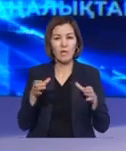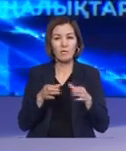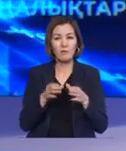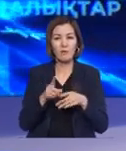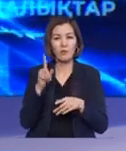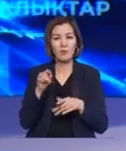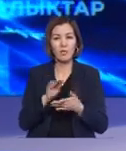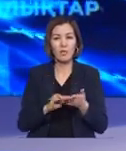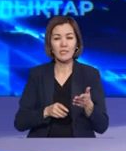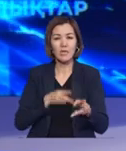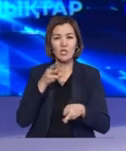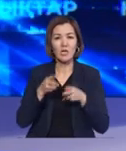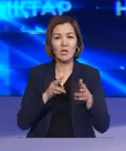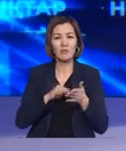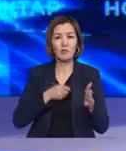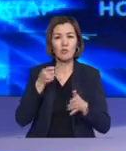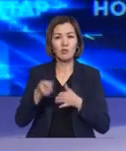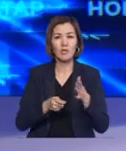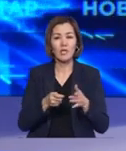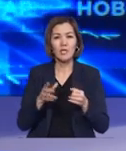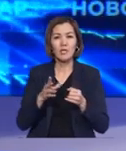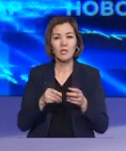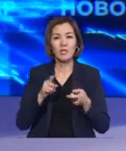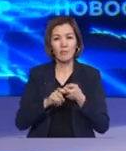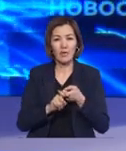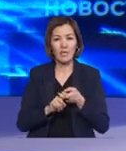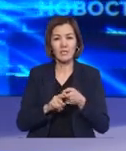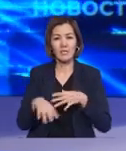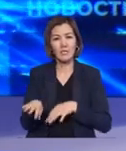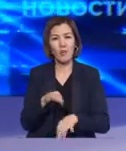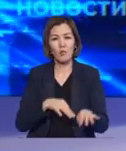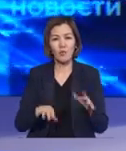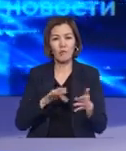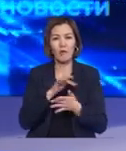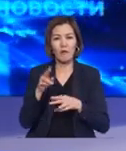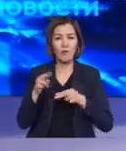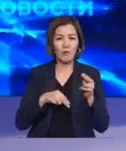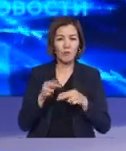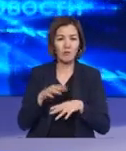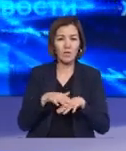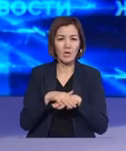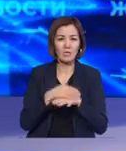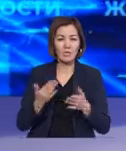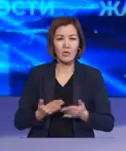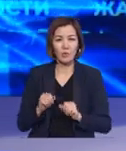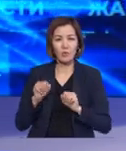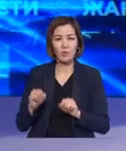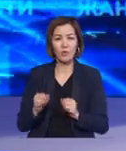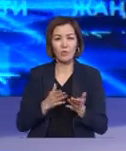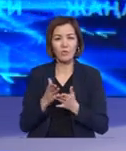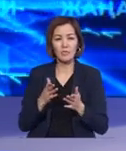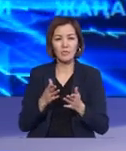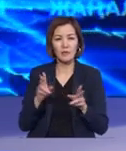департаментіне 100-ден аса шағым түскен. Басым бөлігі жер қатынастары, сәулет және қала құрылысы, халықты әлеуметтік қорғау саласына